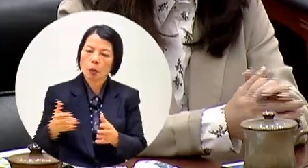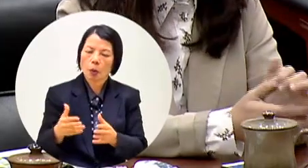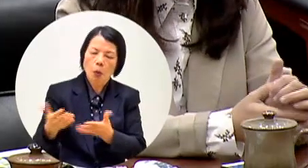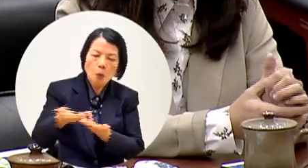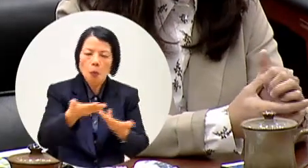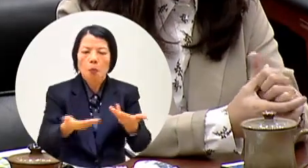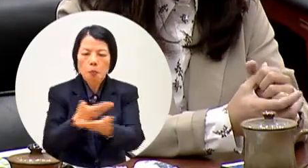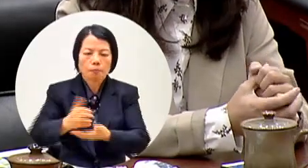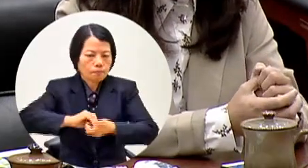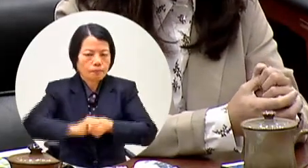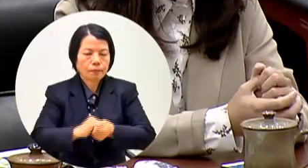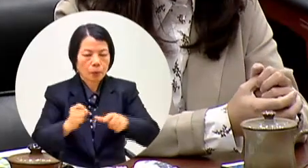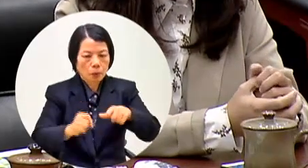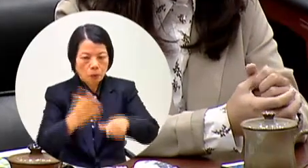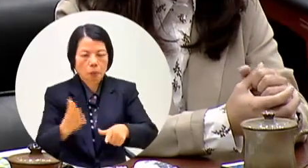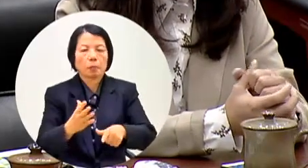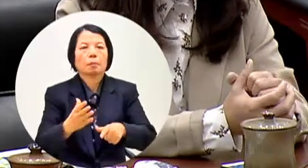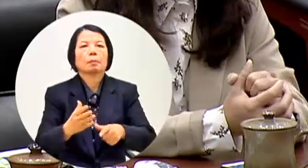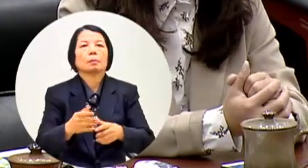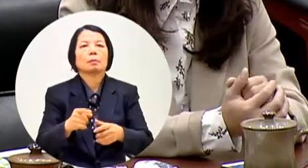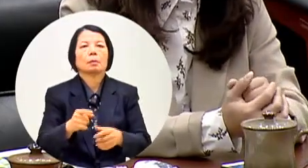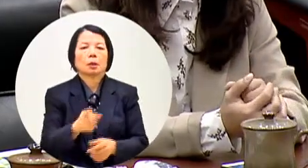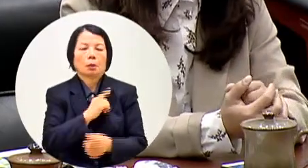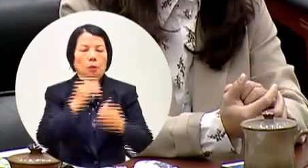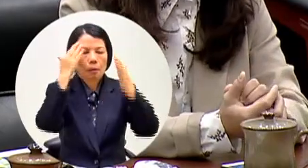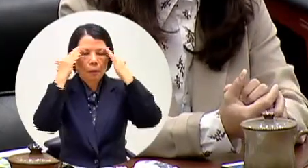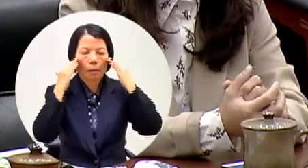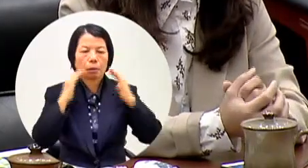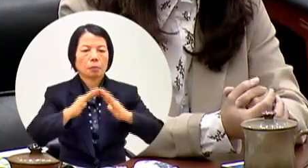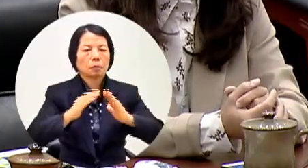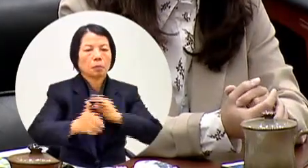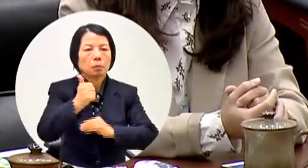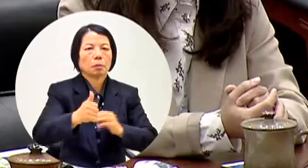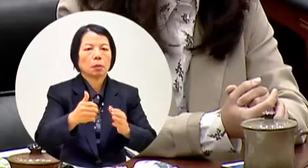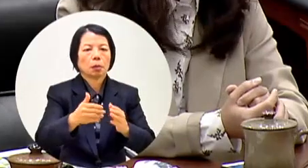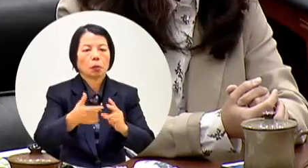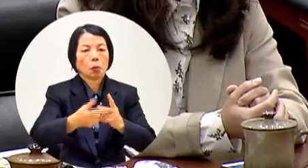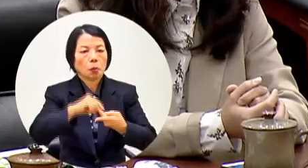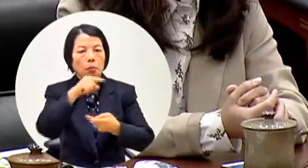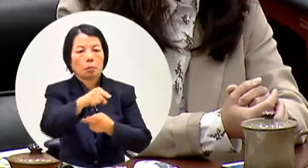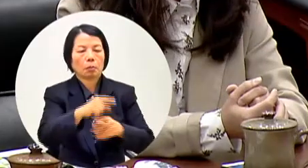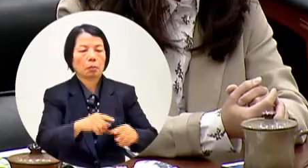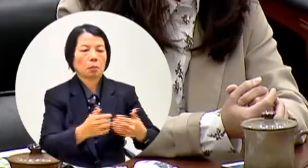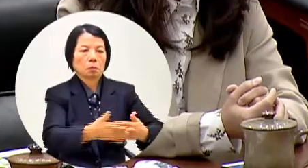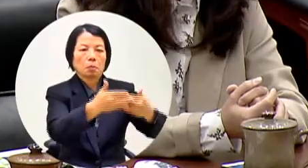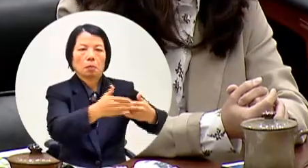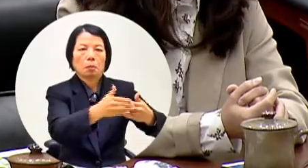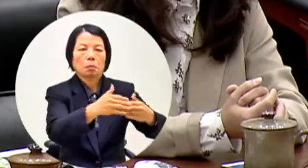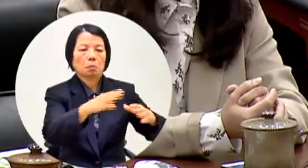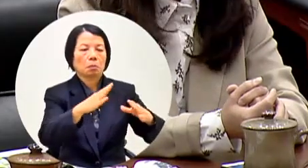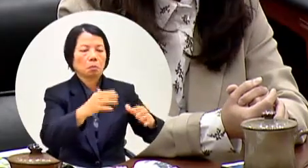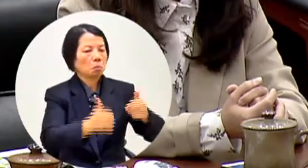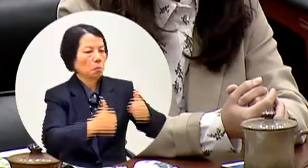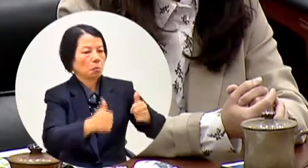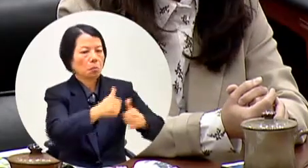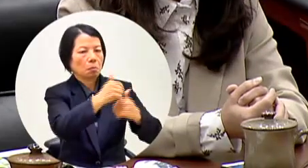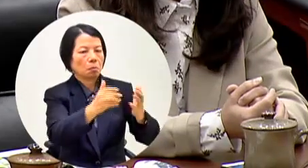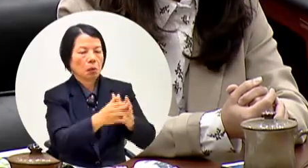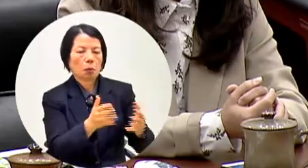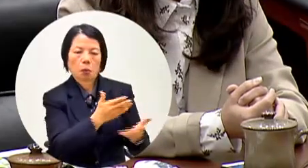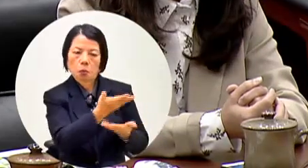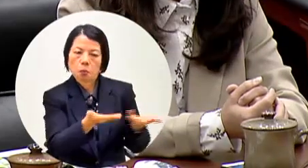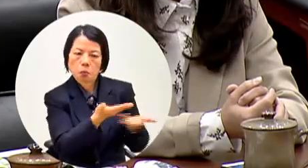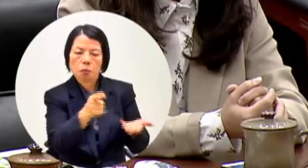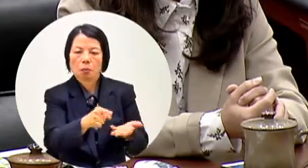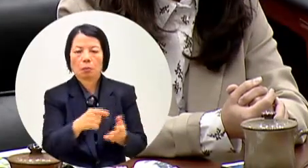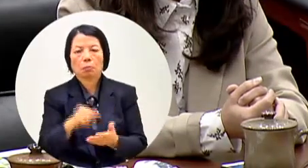没有了，那后来韩市长就自己去跑去跟中国这边的政治 官方代表去做对话，记者也不